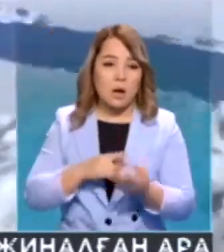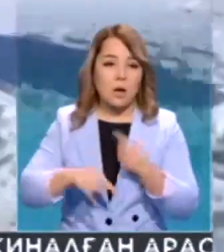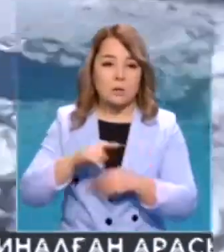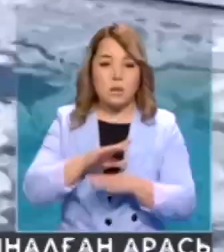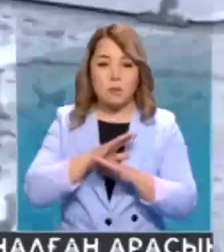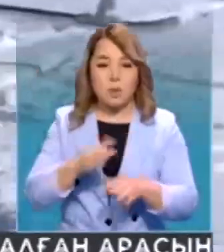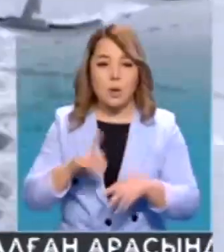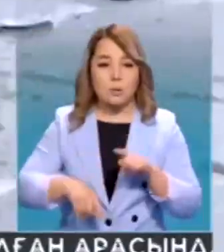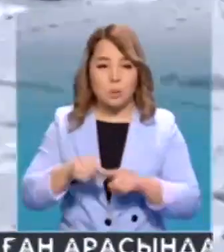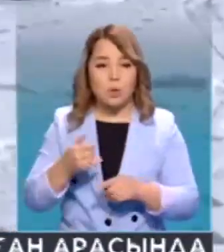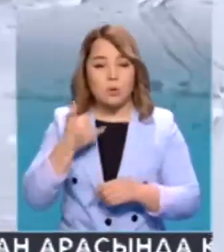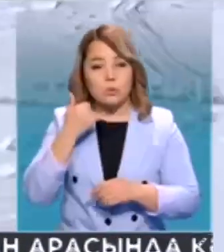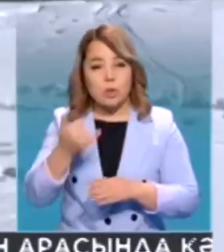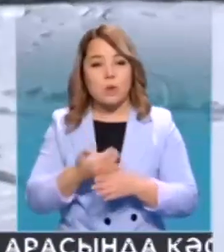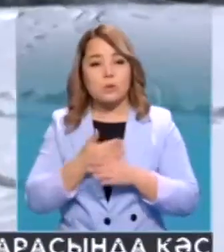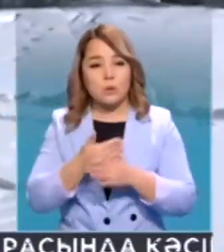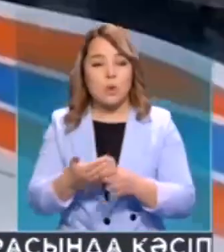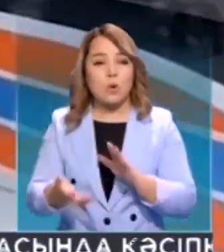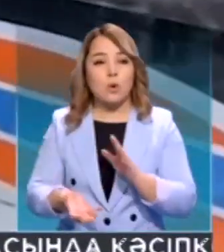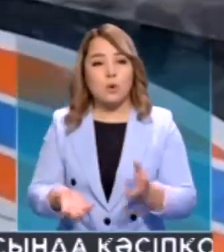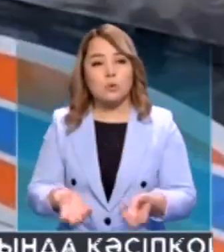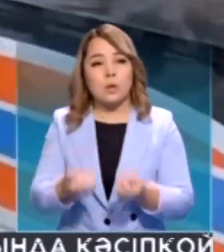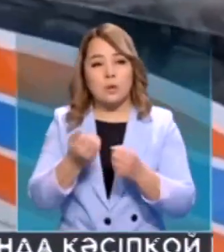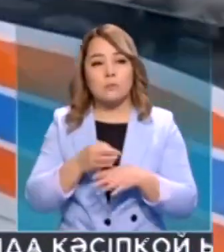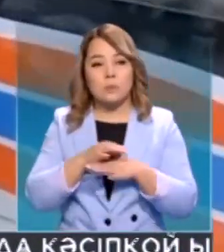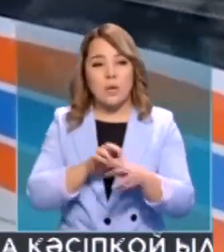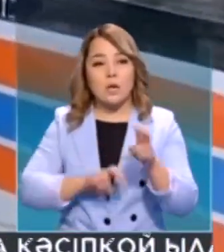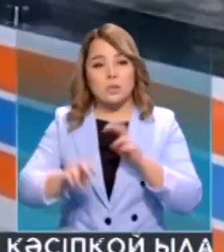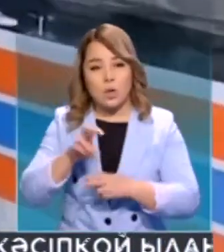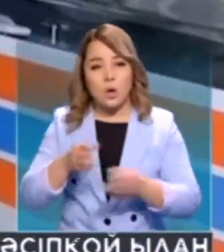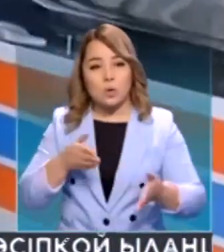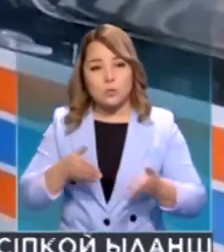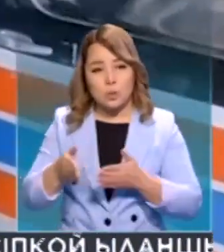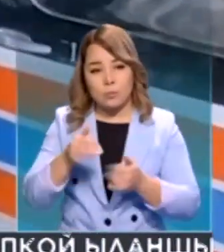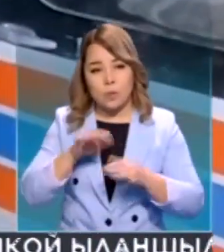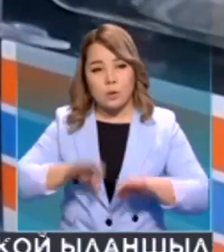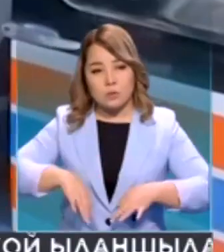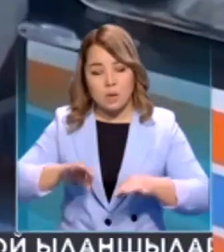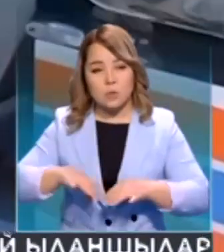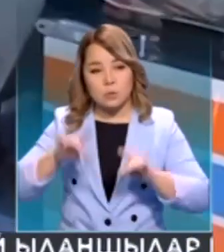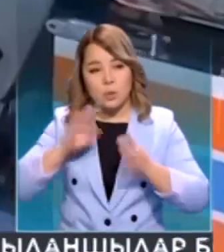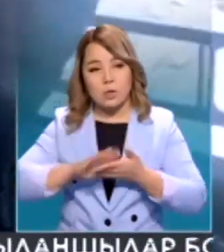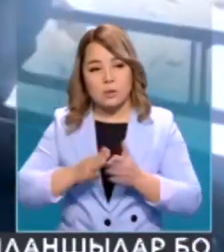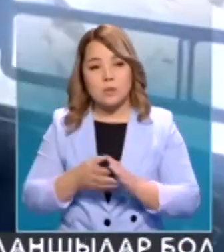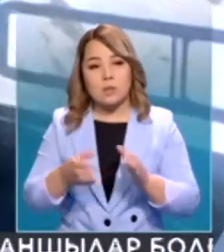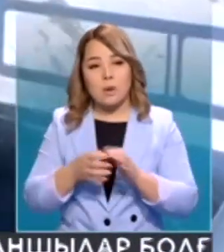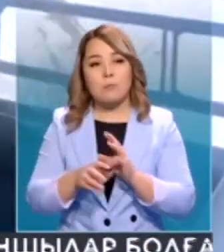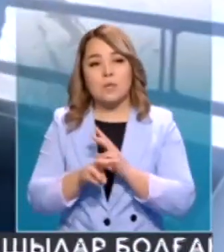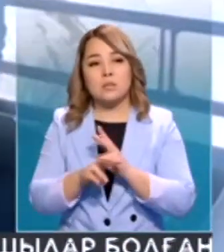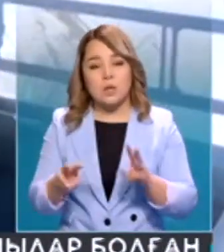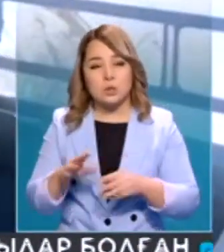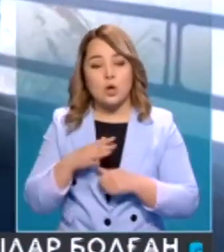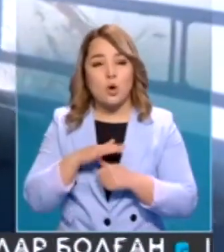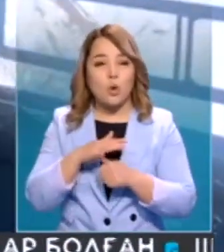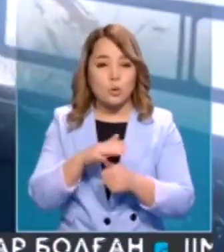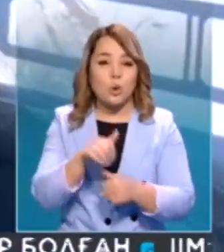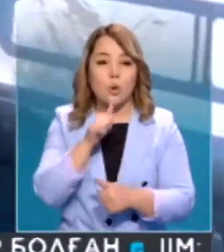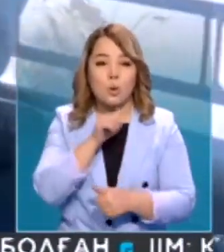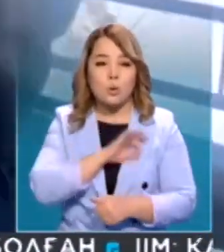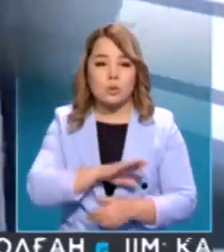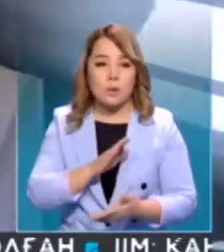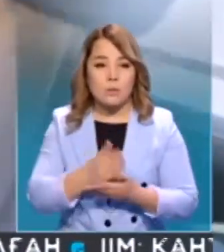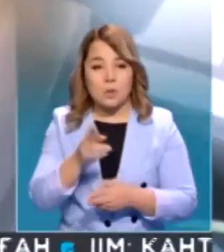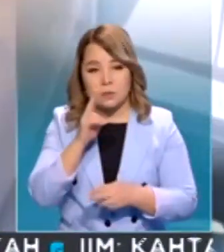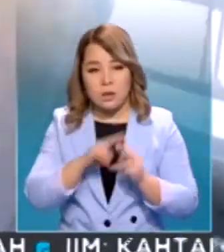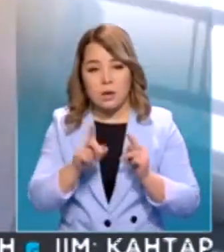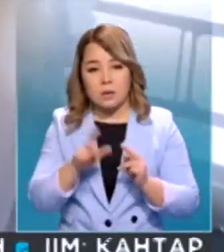оралмағандықтан туыстары құтқарушыларға хабар берген. Оларды іздеу үшін жол талғамайтын көлік және төтенше жағдайлар министрлігінің тікұшағы қолданылды.